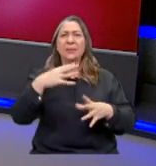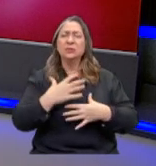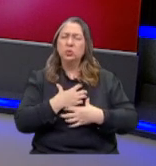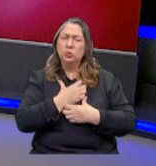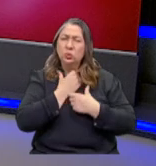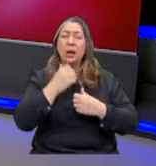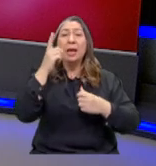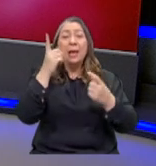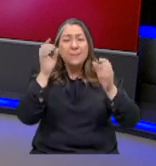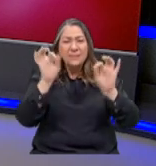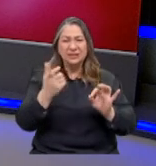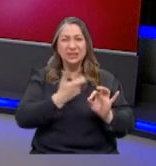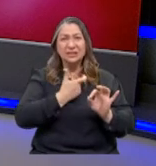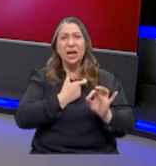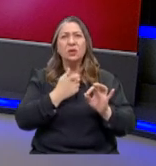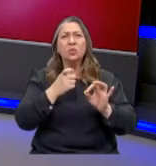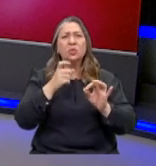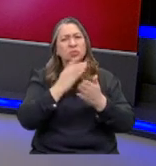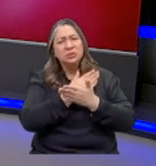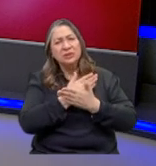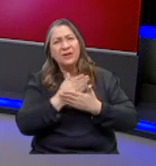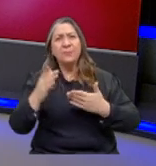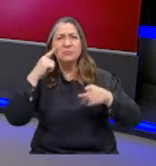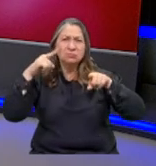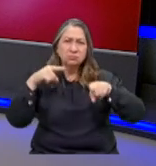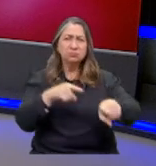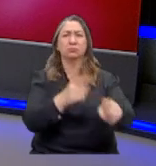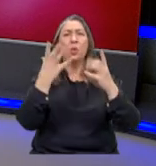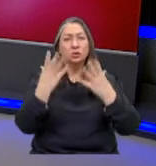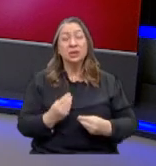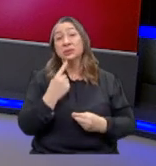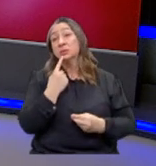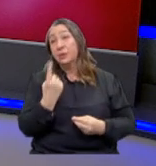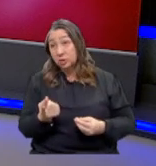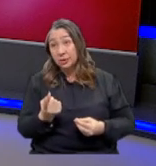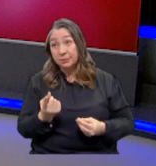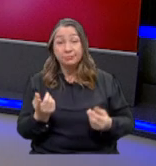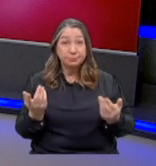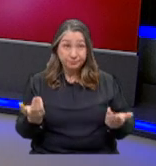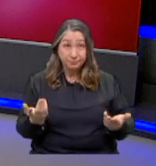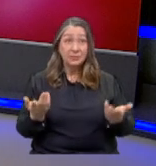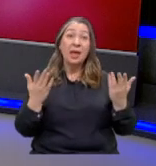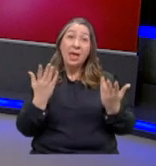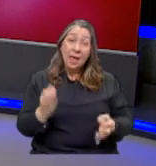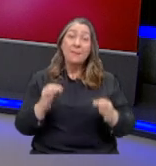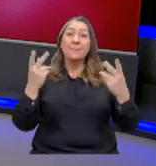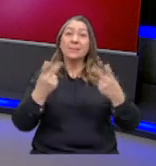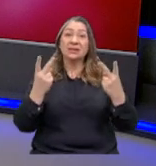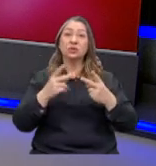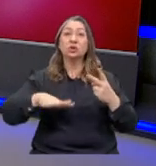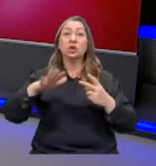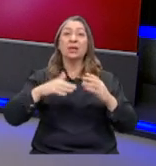yaraladı. Başlatılacak yasal sürecin kararlı takipçisi olacağız demişti. Efendim hep mesaj,